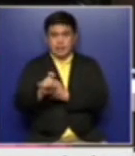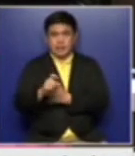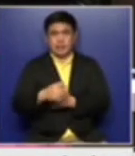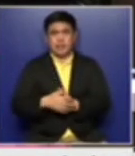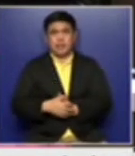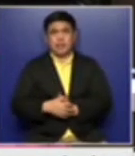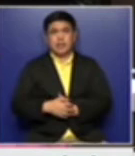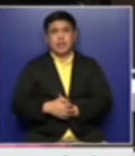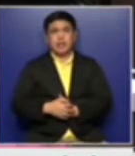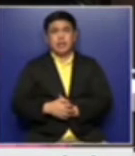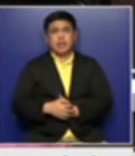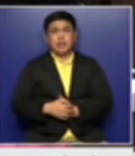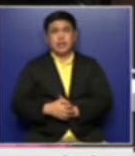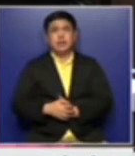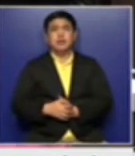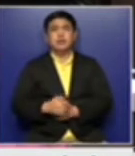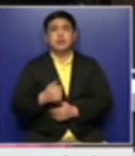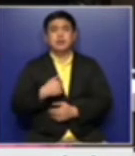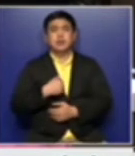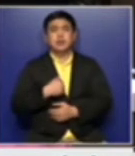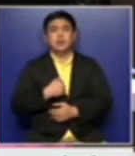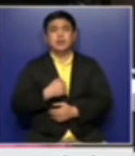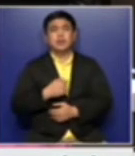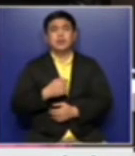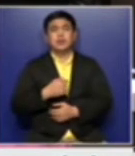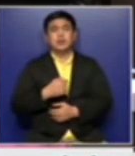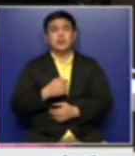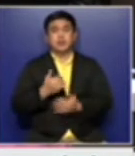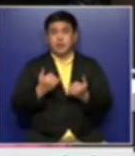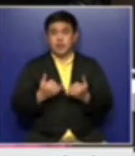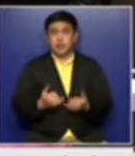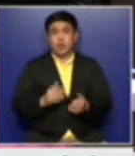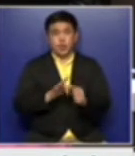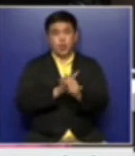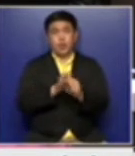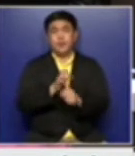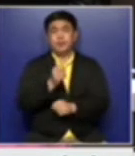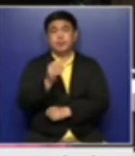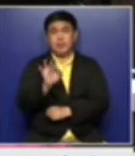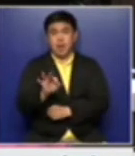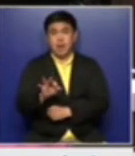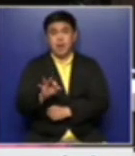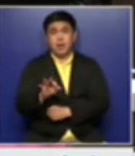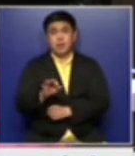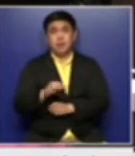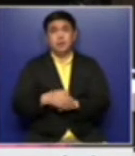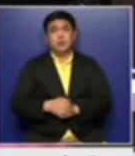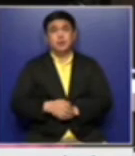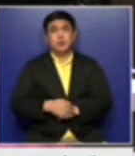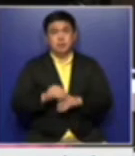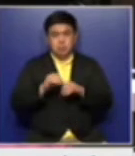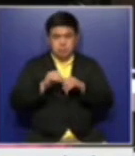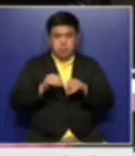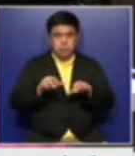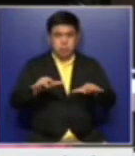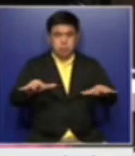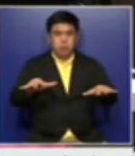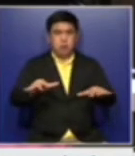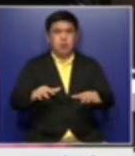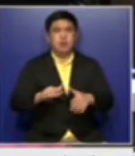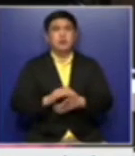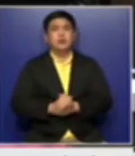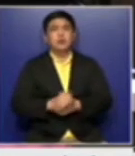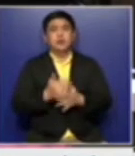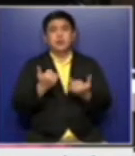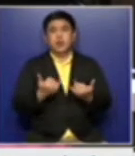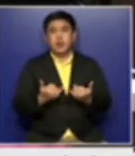อีกนิดหนึ่งนะคะท่านประธานคะจากสถานการณ์โรคระบาดโควิดนะคะที่แพร่ระบาดไปทั่วทำ